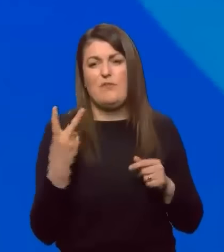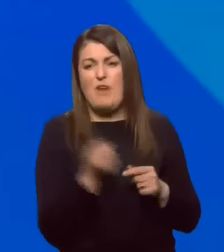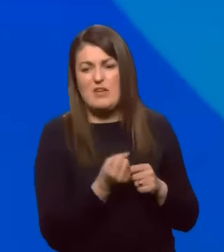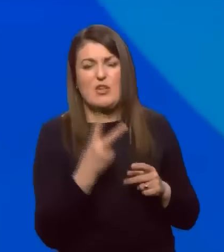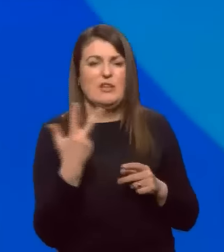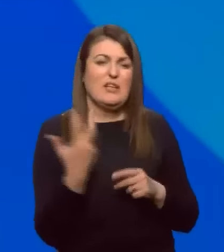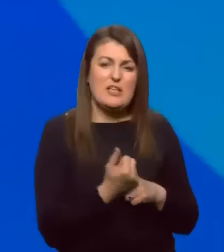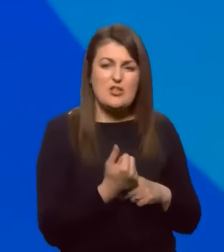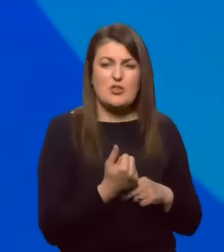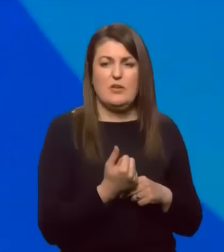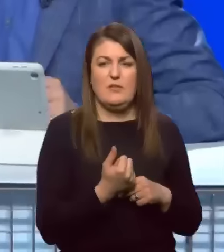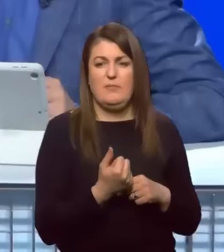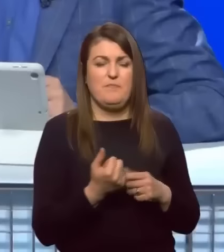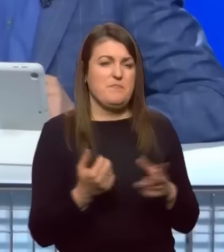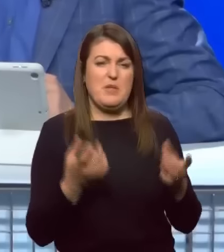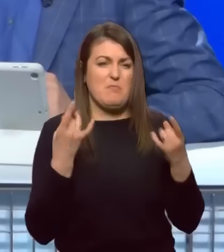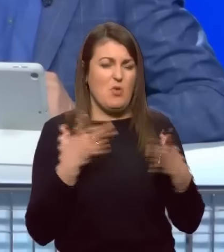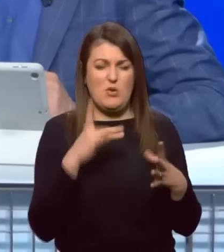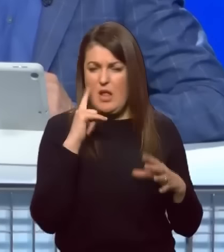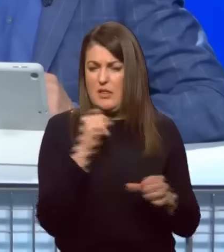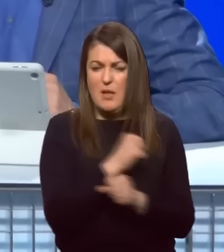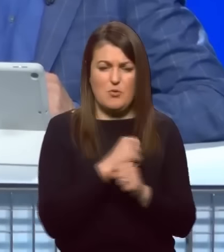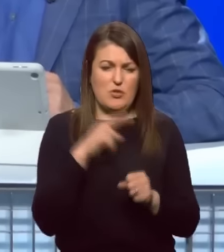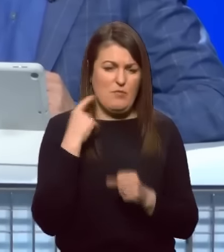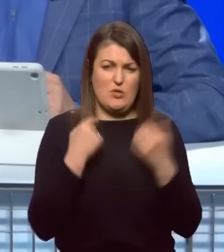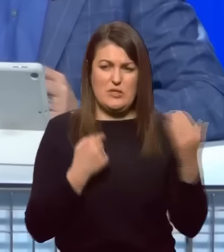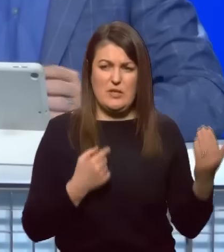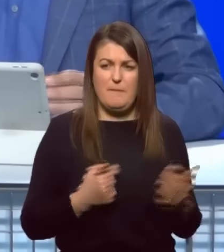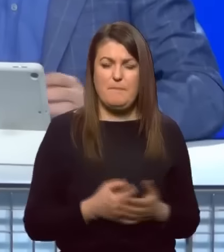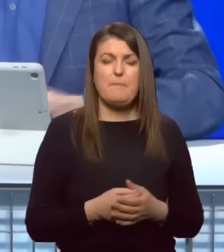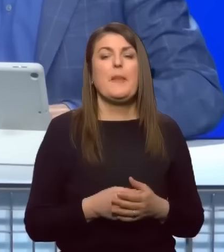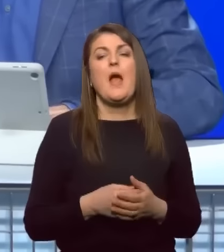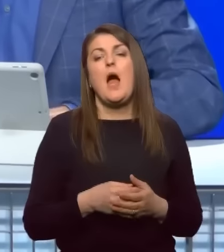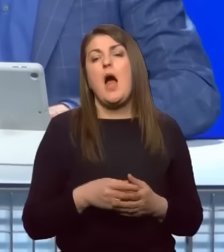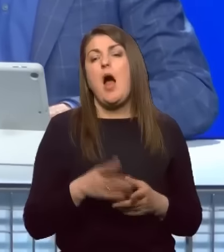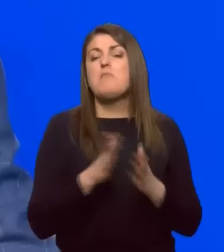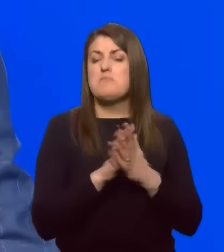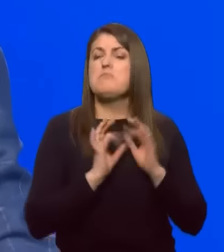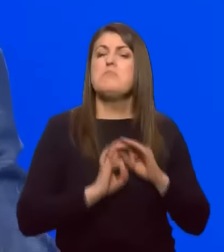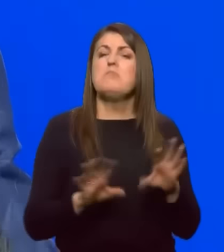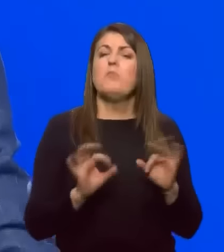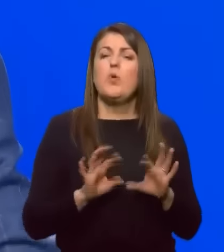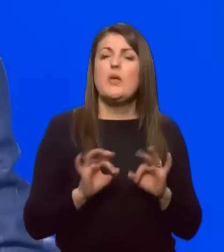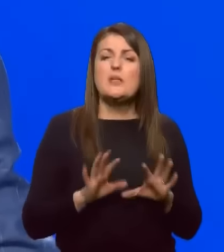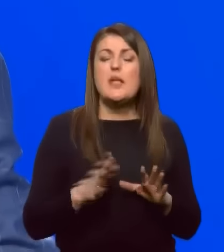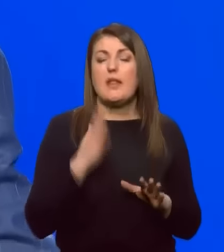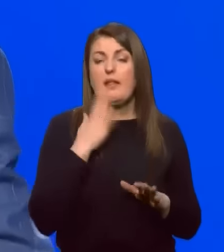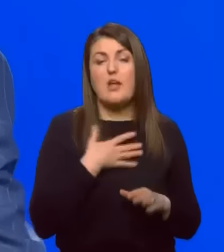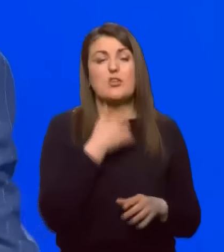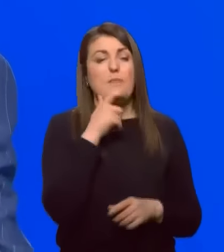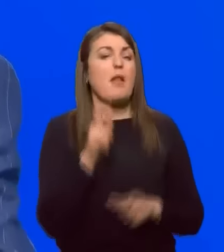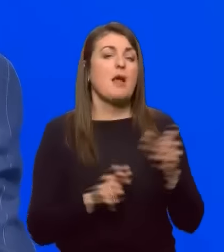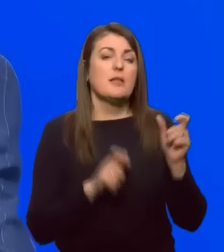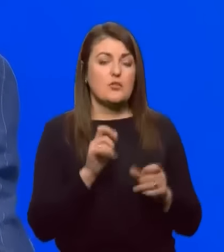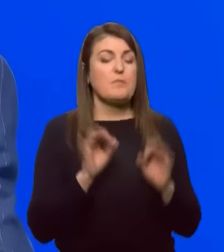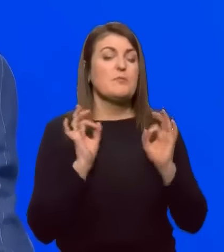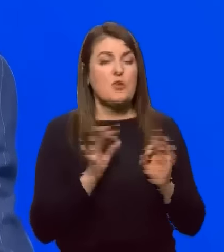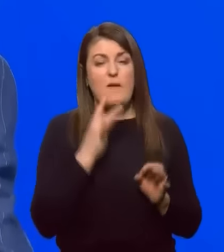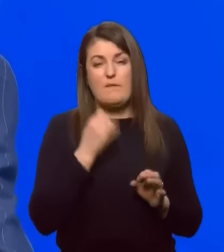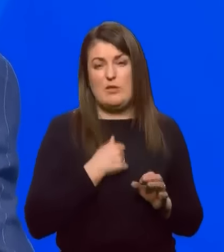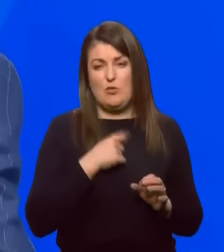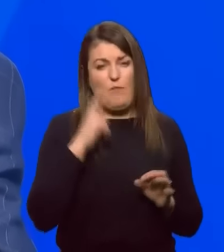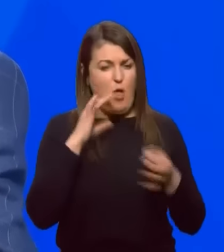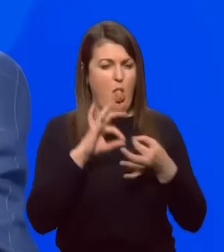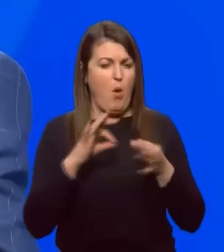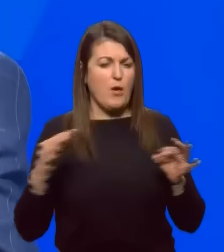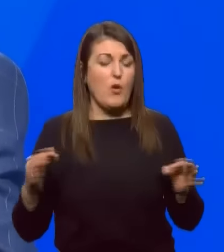тижні, там три тижні – просто неможливо росіянам. Пане Олександре, от поясніть нашим глядачам от звичайну військову